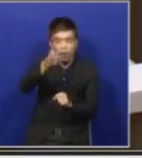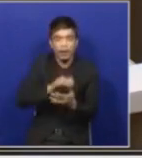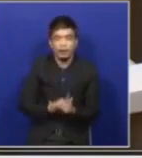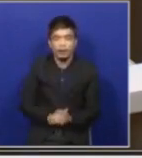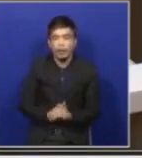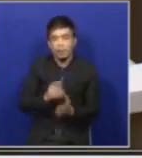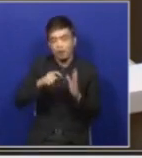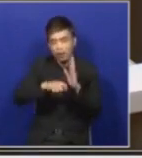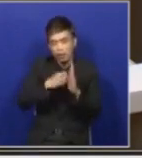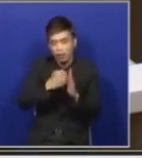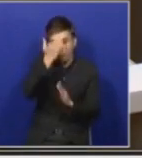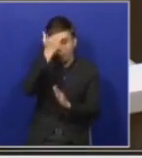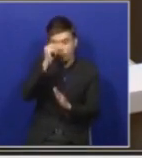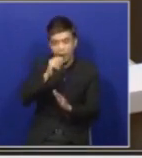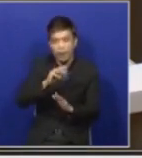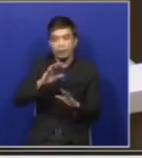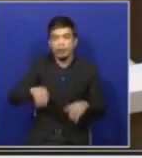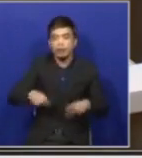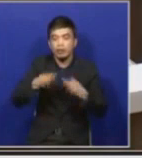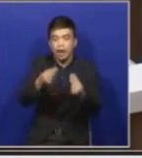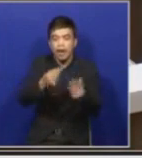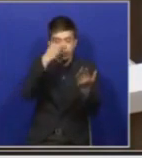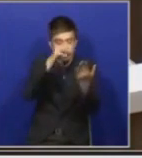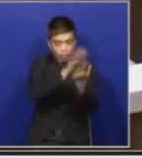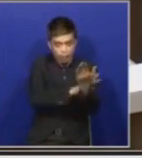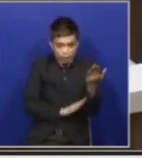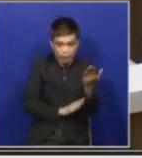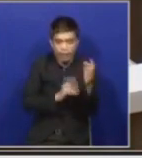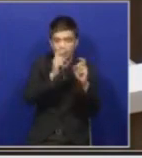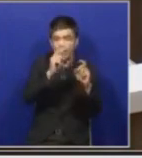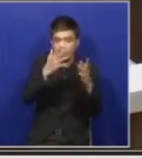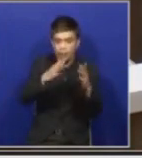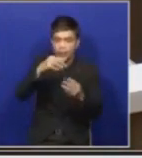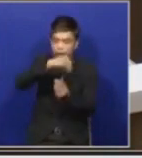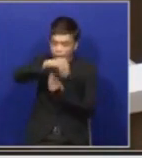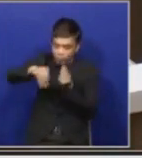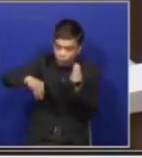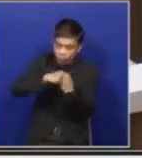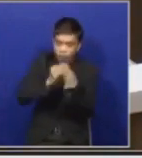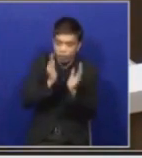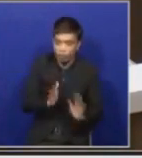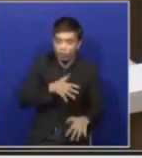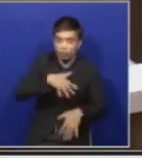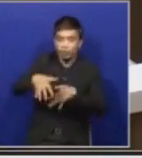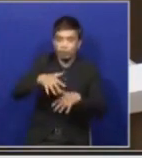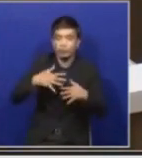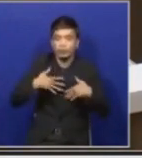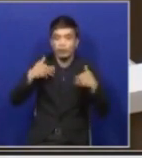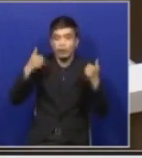ะครับเพื่อความปลอดภัยของประเทศระบบเศรษฐกิจและพี่น้องประชาชนนะครับกราบขอบพระคุณครับท่านประธาน